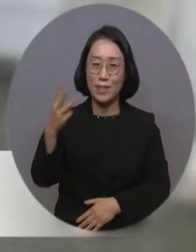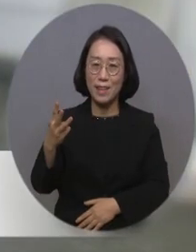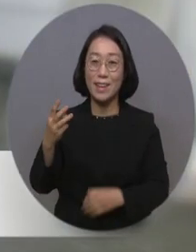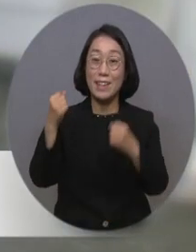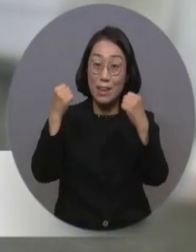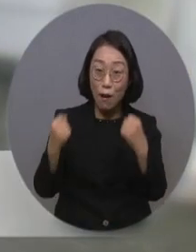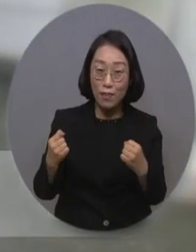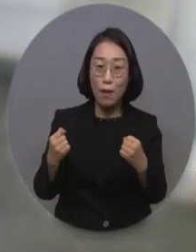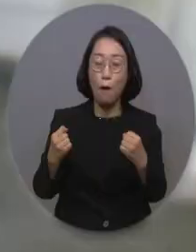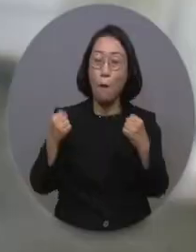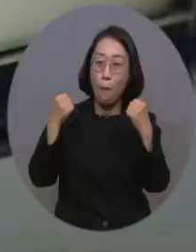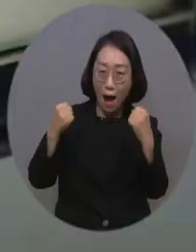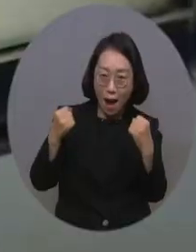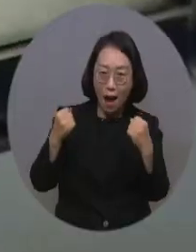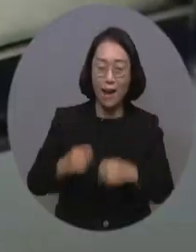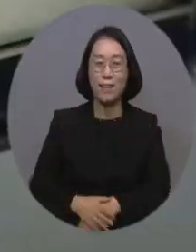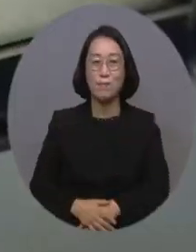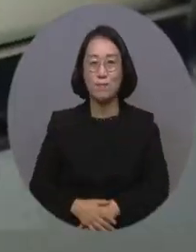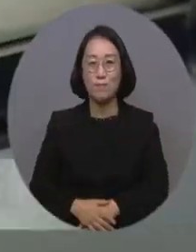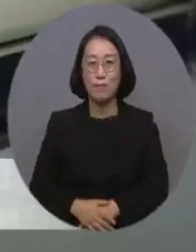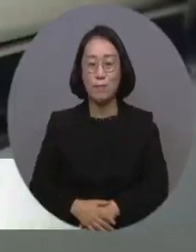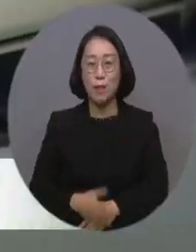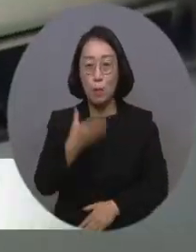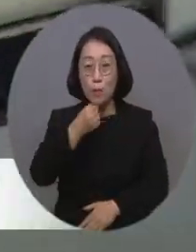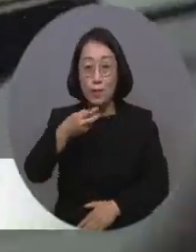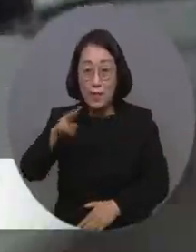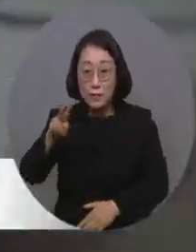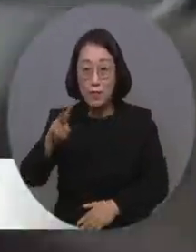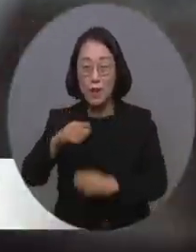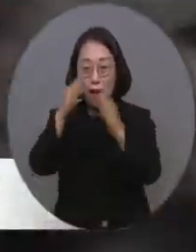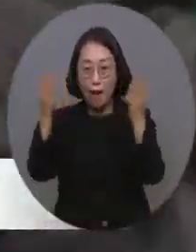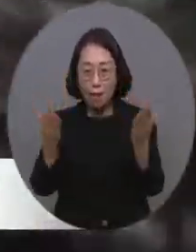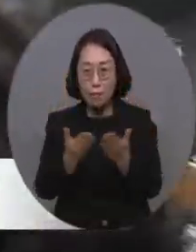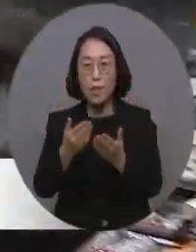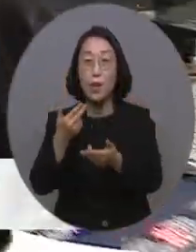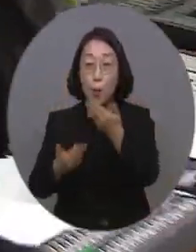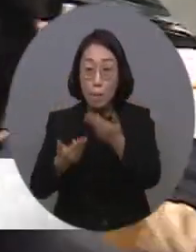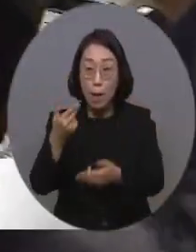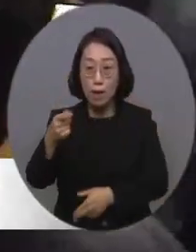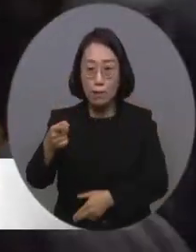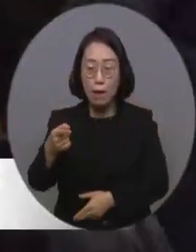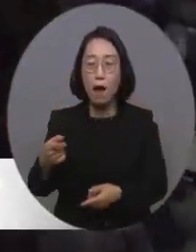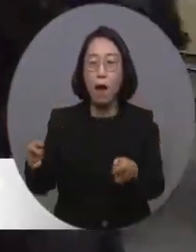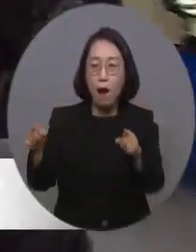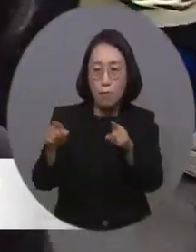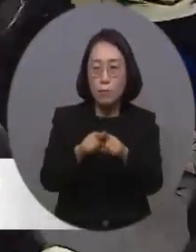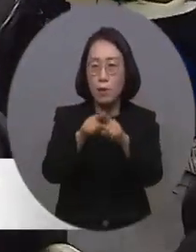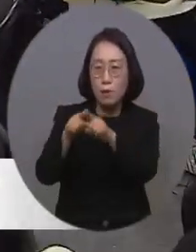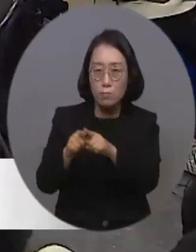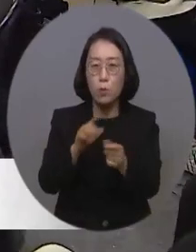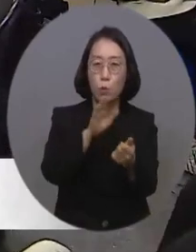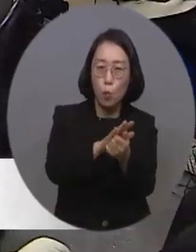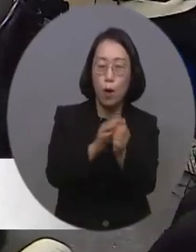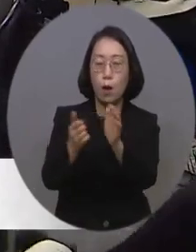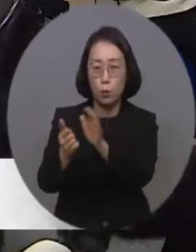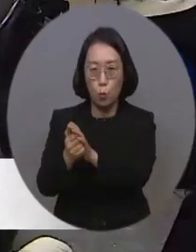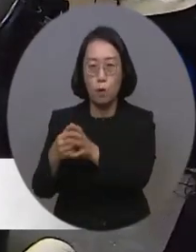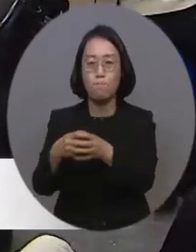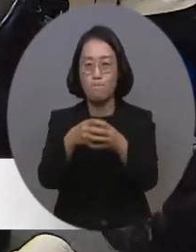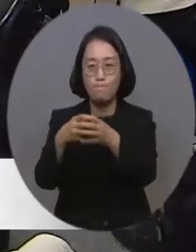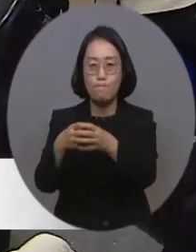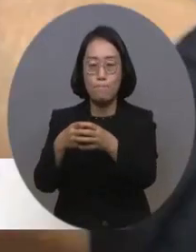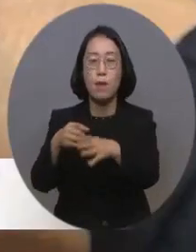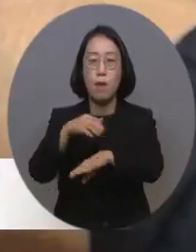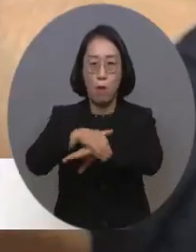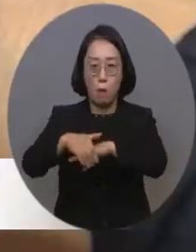응원! 와! 특히 복지TV와 한국지체장애인협회는 지속적인 협력 관계를 구축하겠다는 의지를